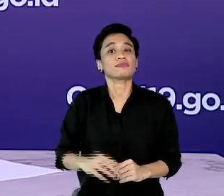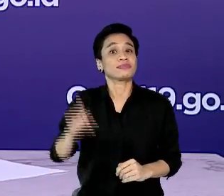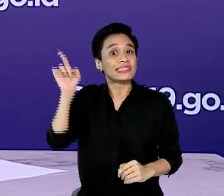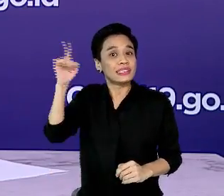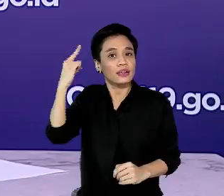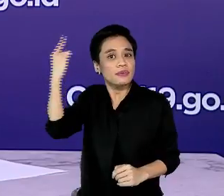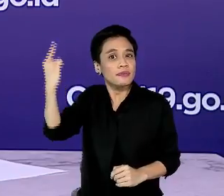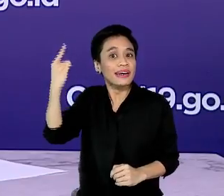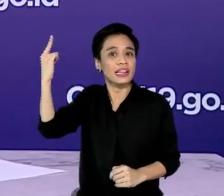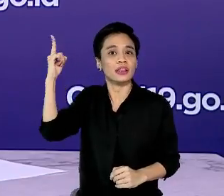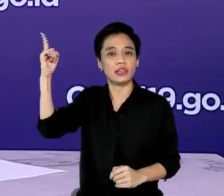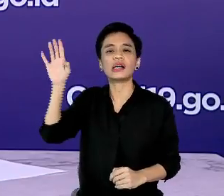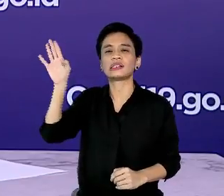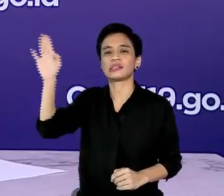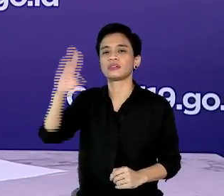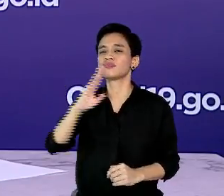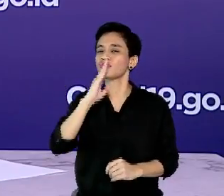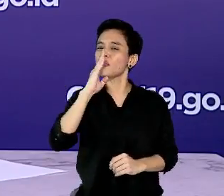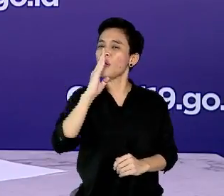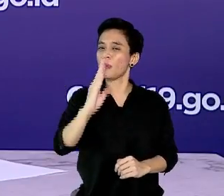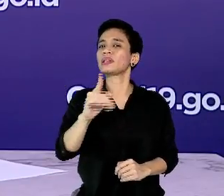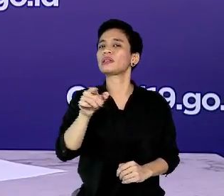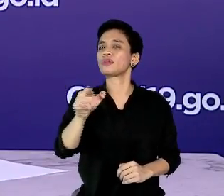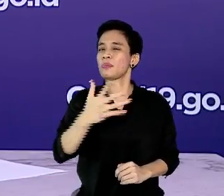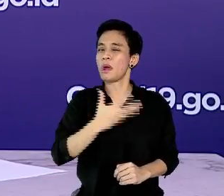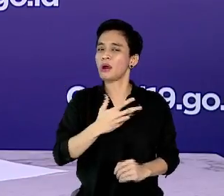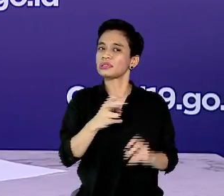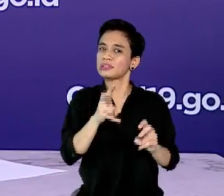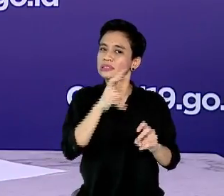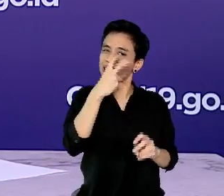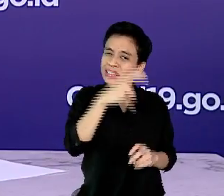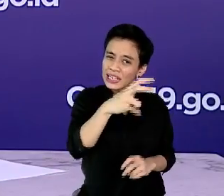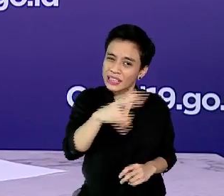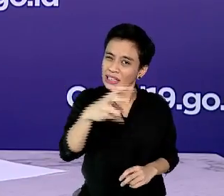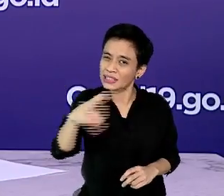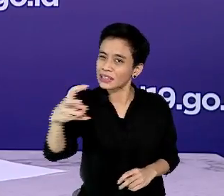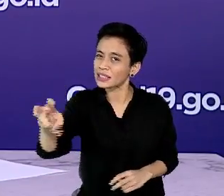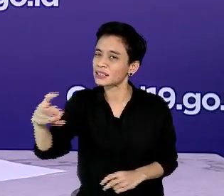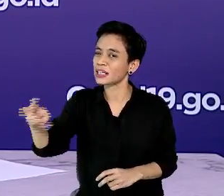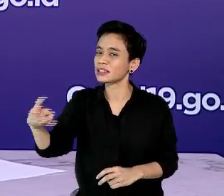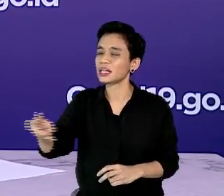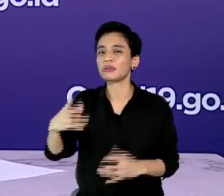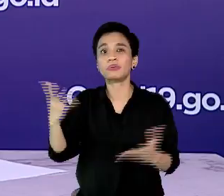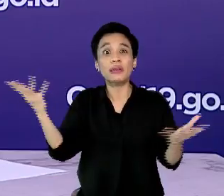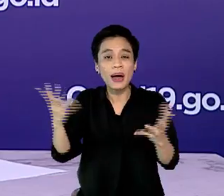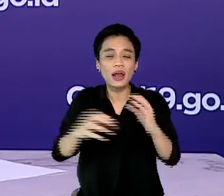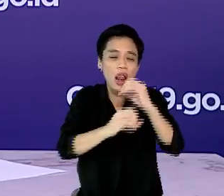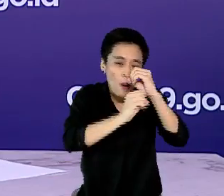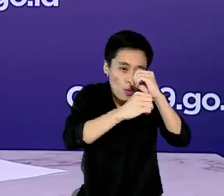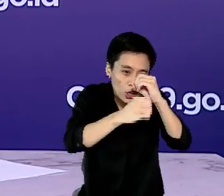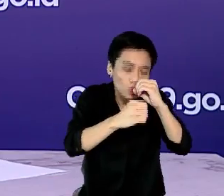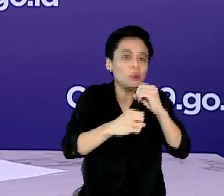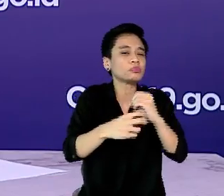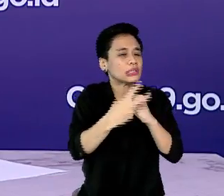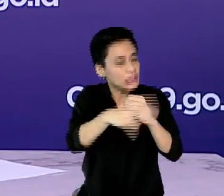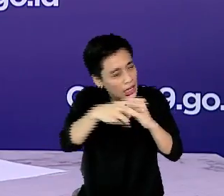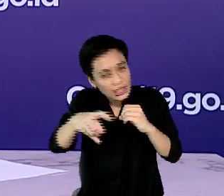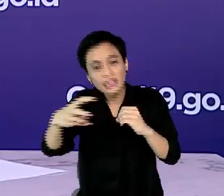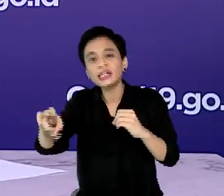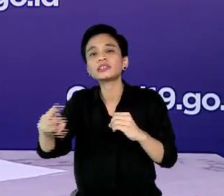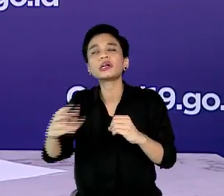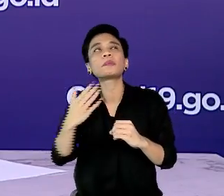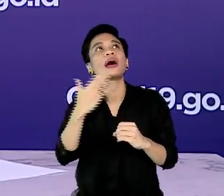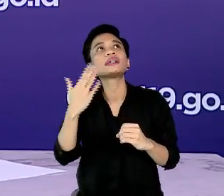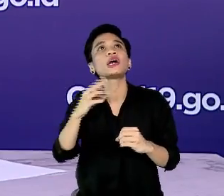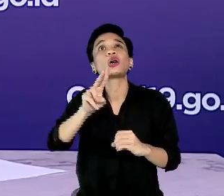pemerintah berkomitmen melakukan percepatan proses pengecekan whole genome sequencing di laboratorium dari yang sebelumnya membutuhkan